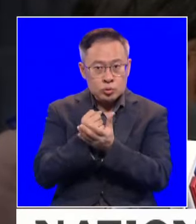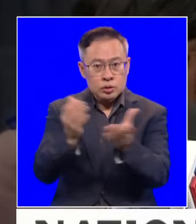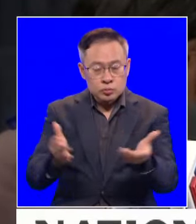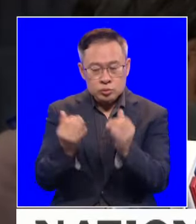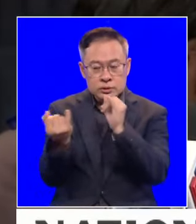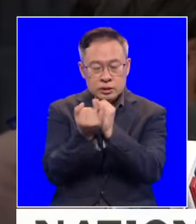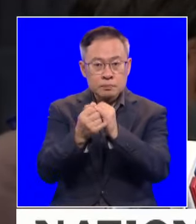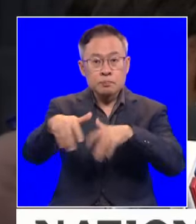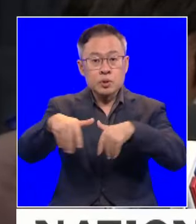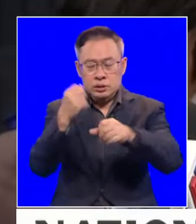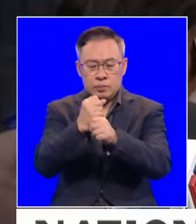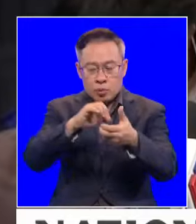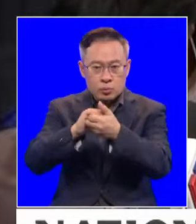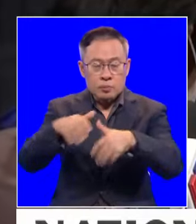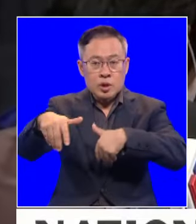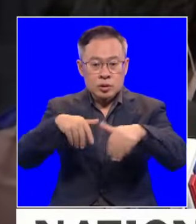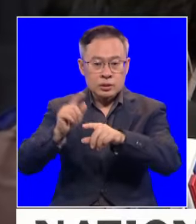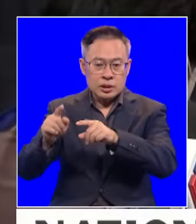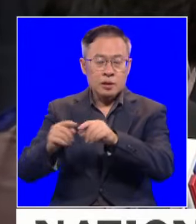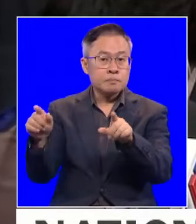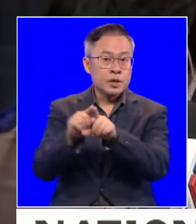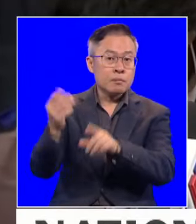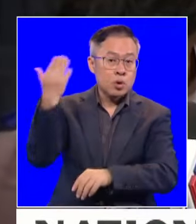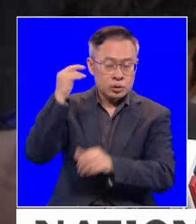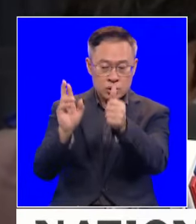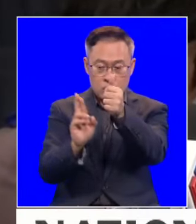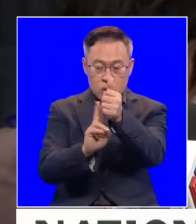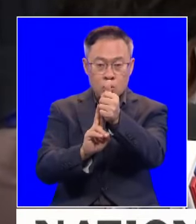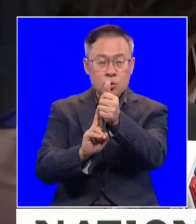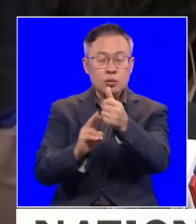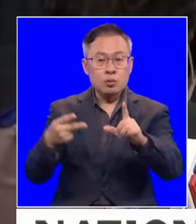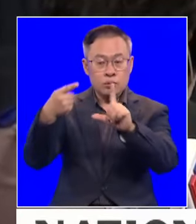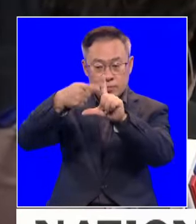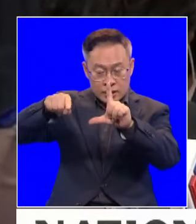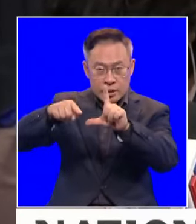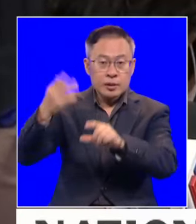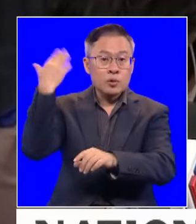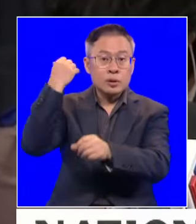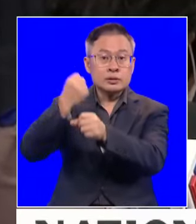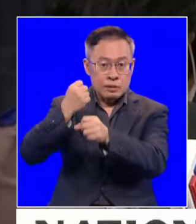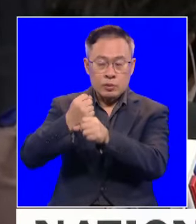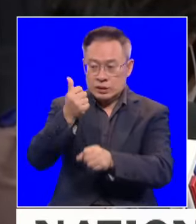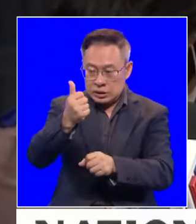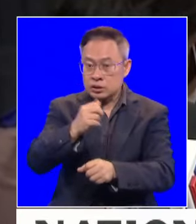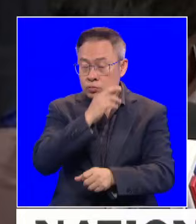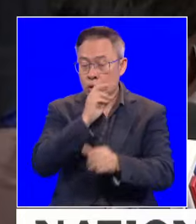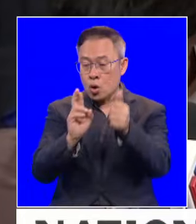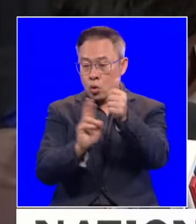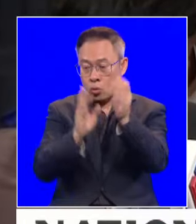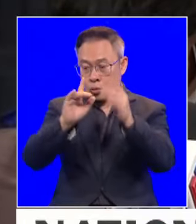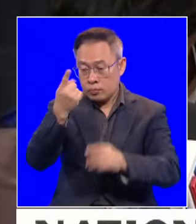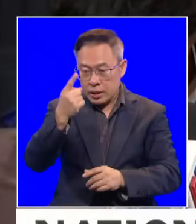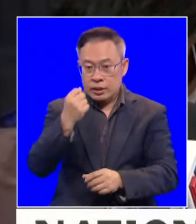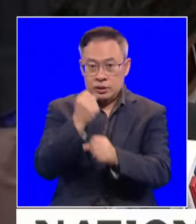ายๆสิ่งที่ทางหมออ๋องได้เคยทำไว้ในขณะดำรงตำแหน่งเนี่ยเราก็คิดว่าหลายอย่างถ้าท่านรองหนึ่งคนใหม่ที่มารับตำแหน่งเนี่ยแล้วม